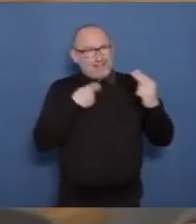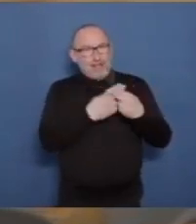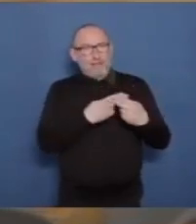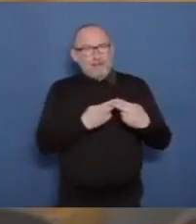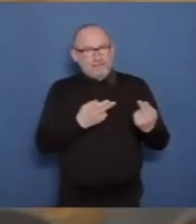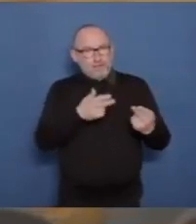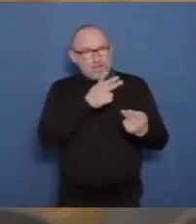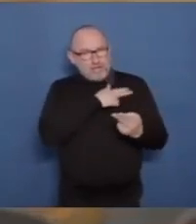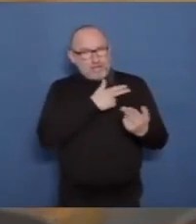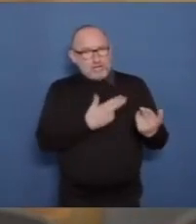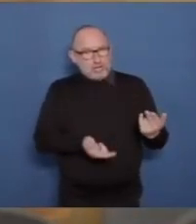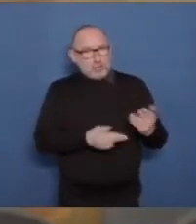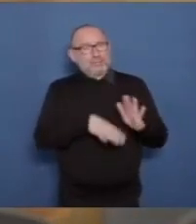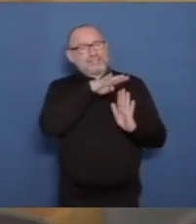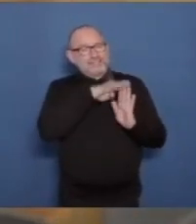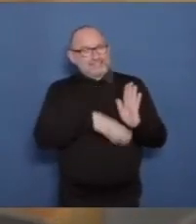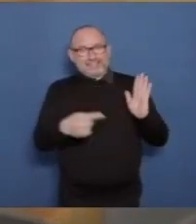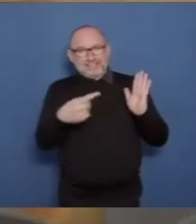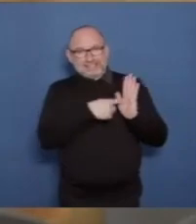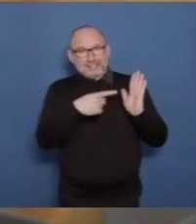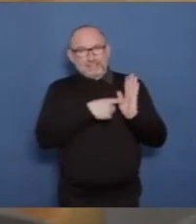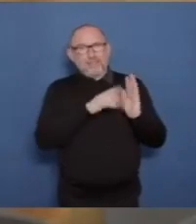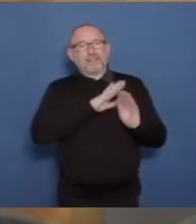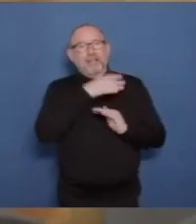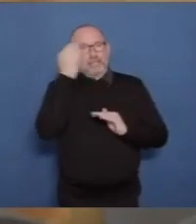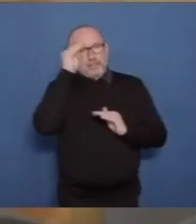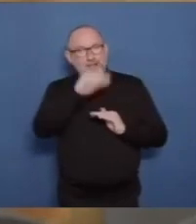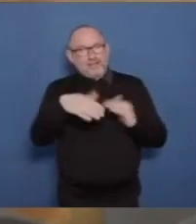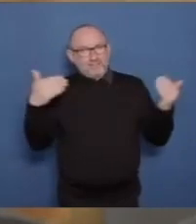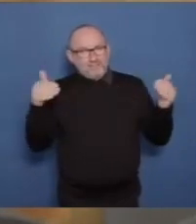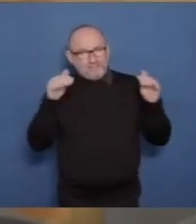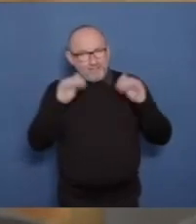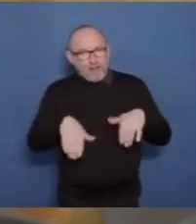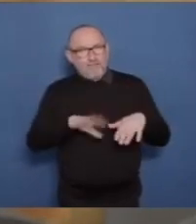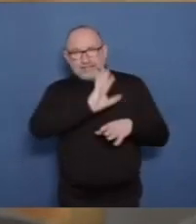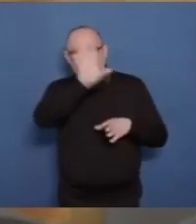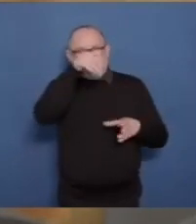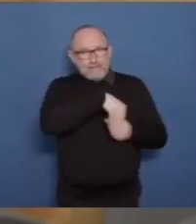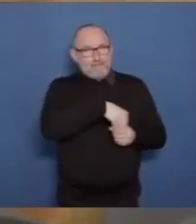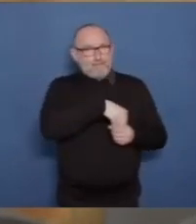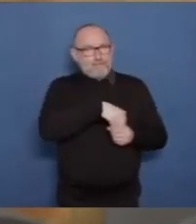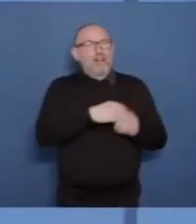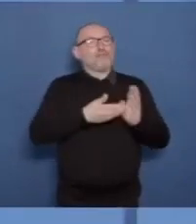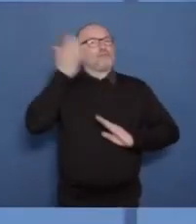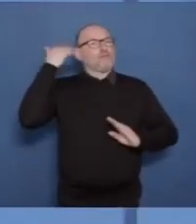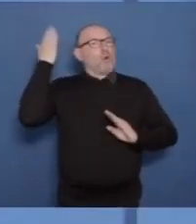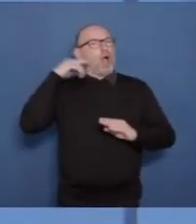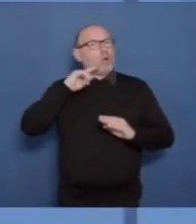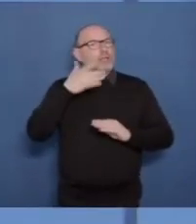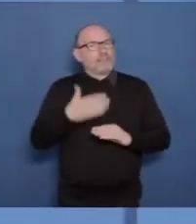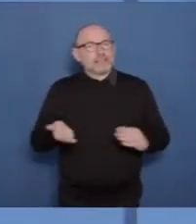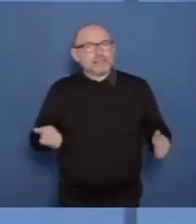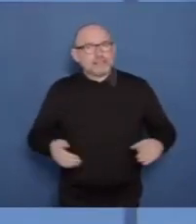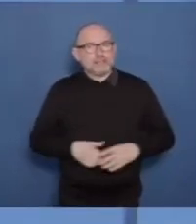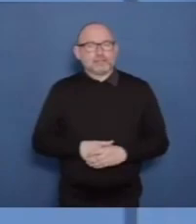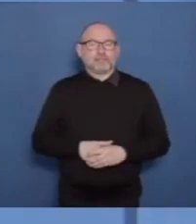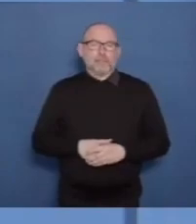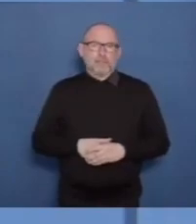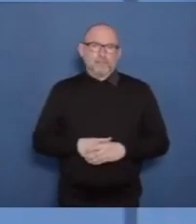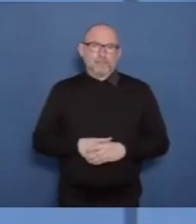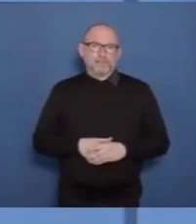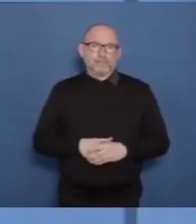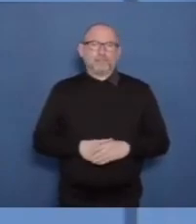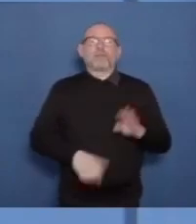diesen Teil des Gesetzes nicht, damit die nachgemeldeten Fälle wieder dazugehören, so wie es ja vorher war? Mit diesem Gesetz, mit dieser Art und Weise,